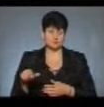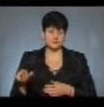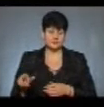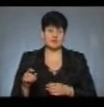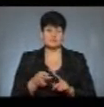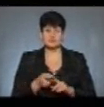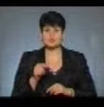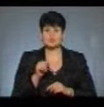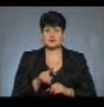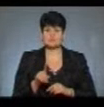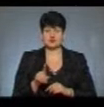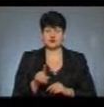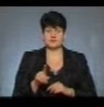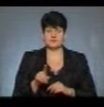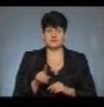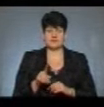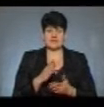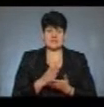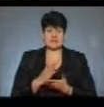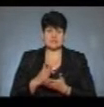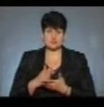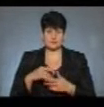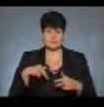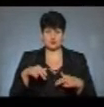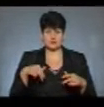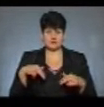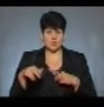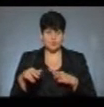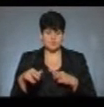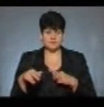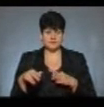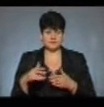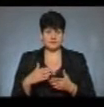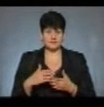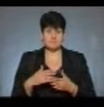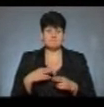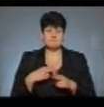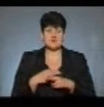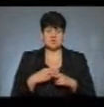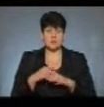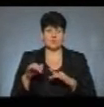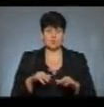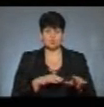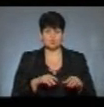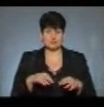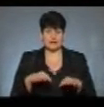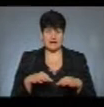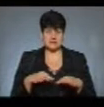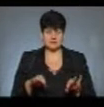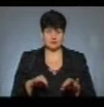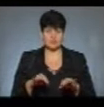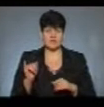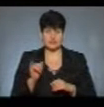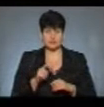що розташування існуючих пішохідних переходів мішало руху транспорту і